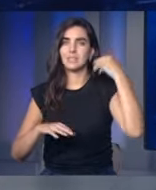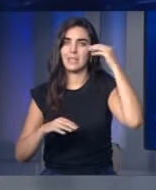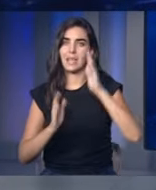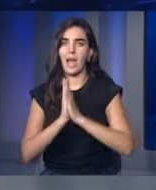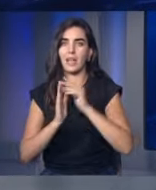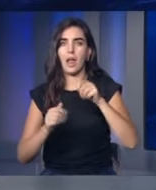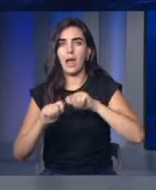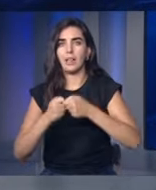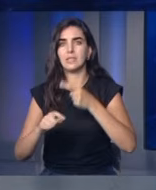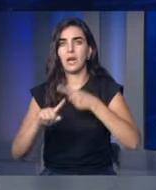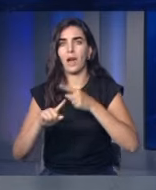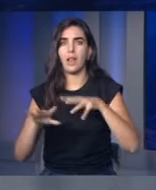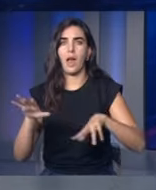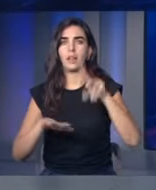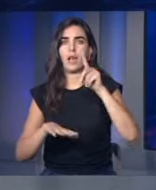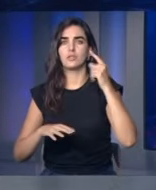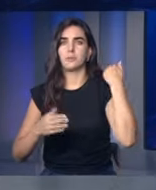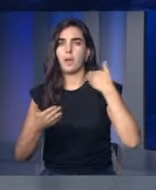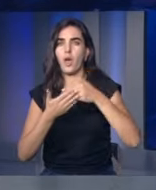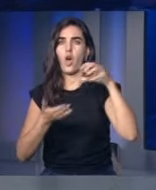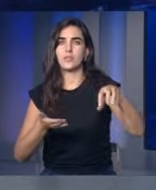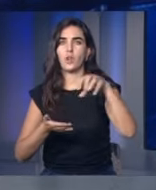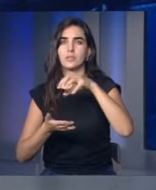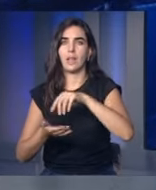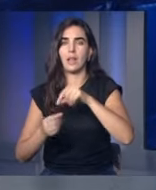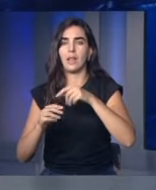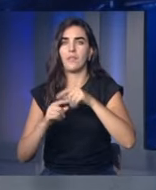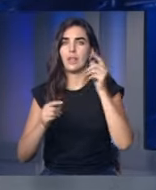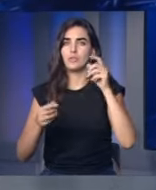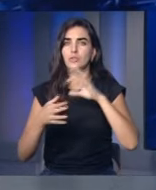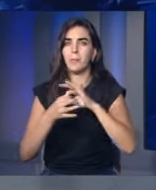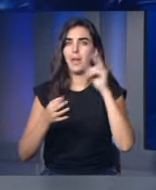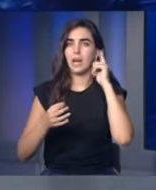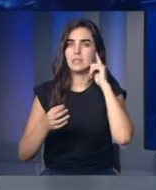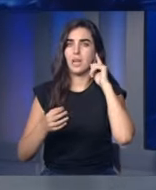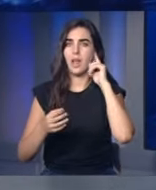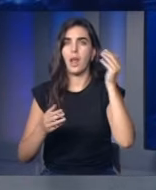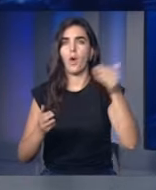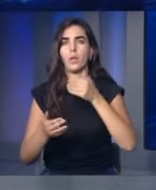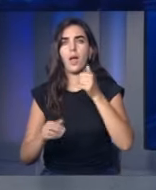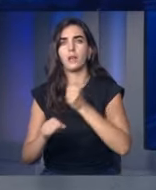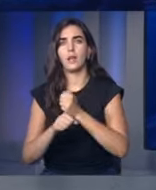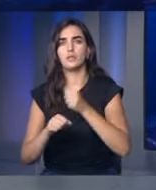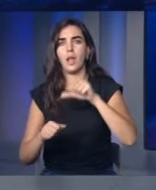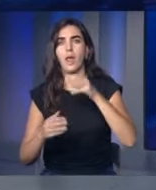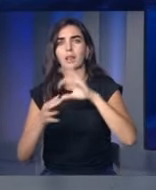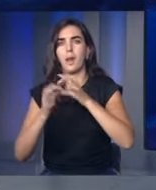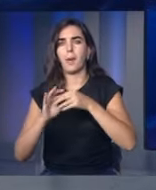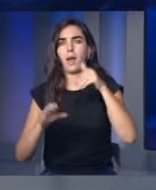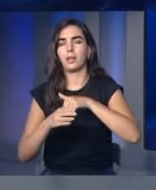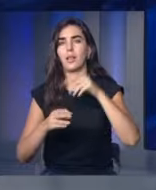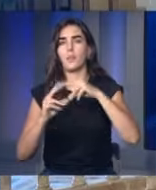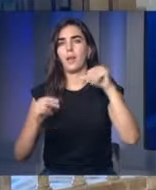الأحد 11 من زمن العنصرة دعاهم جميعاً إلى الإصغاء للضمير والعودة عن الخطأ وإلى انتخاب رئيس للجمهورية اللبنانية.